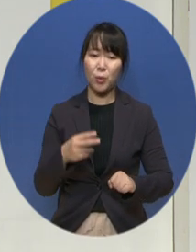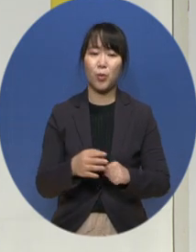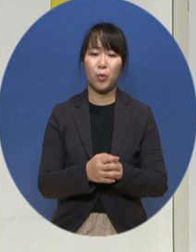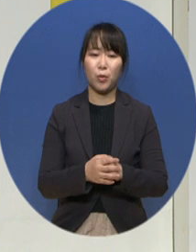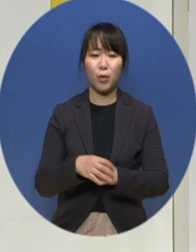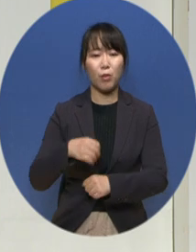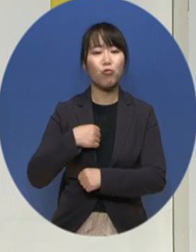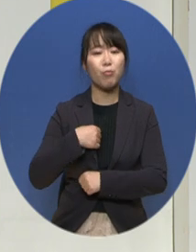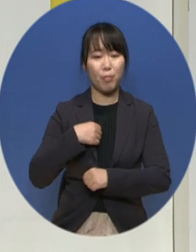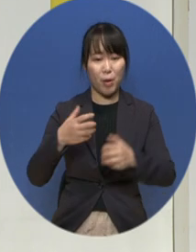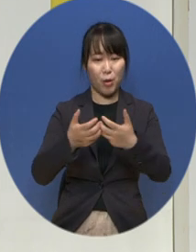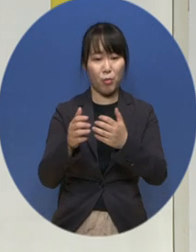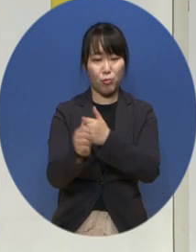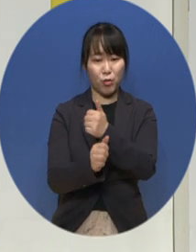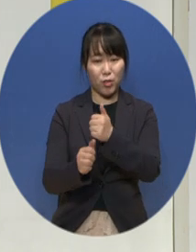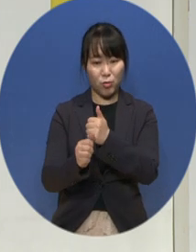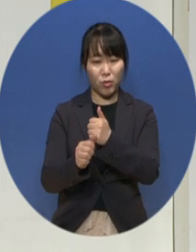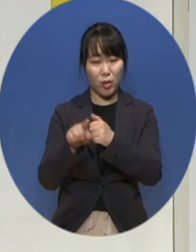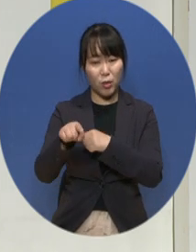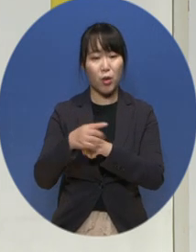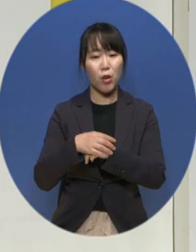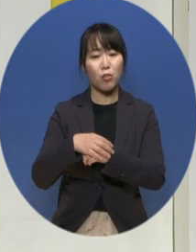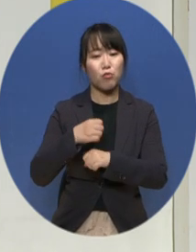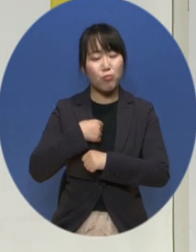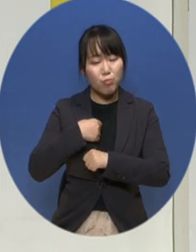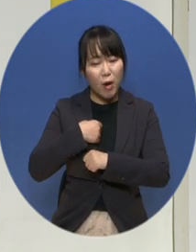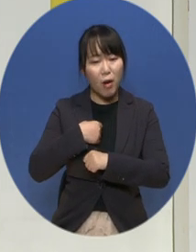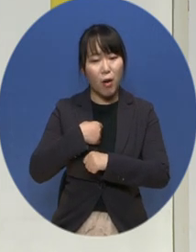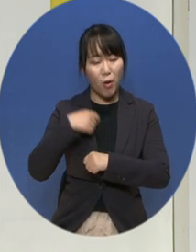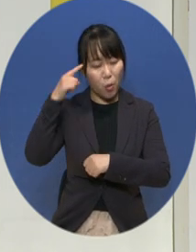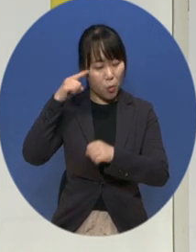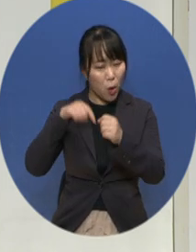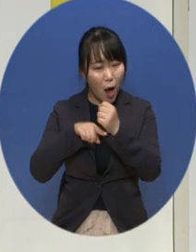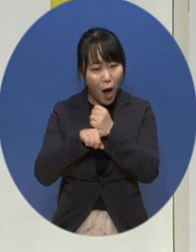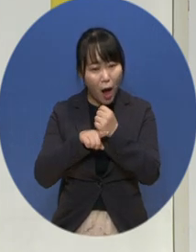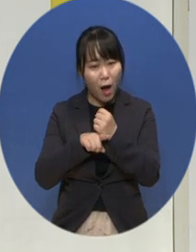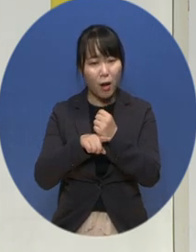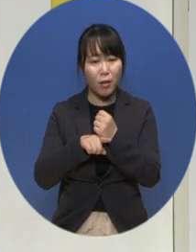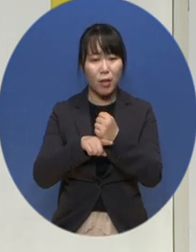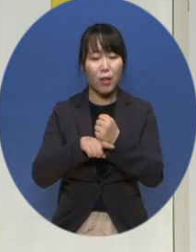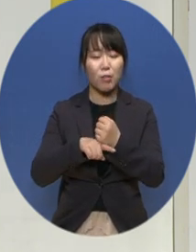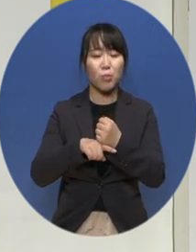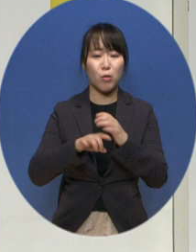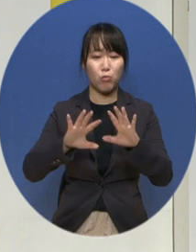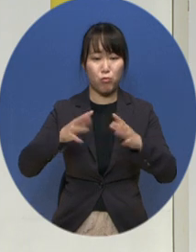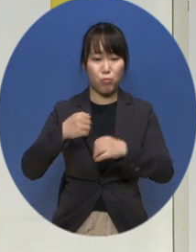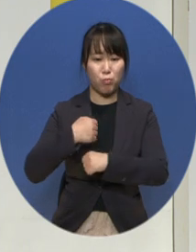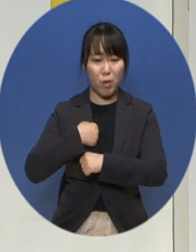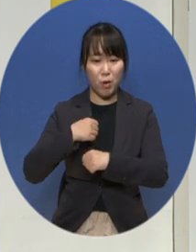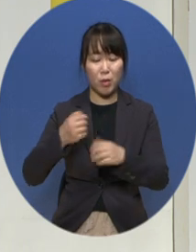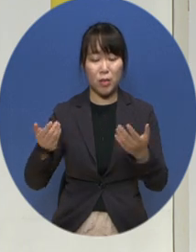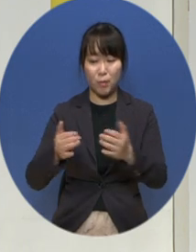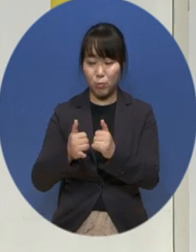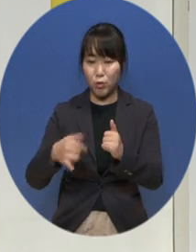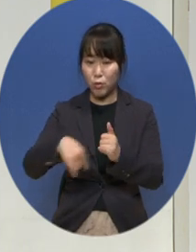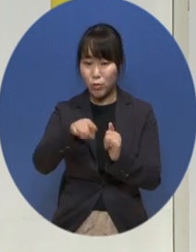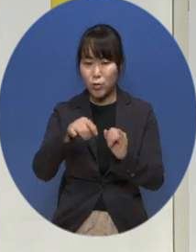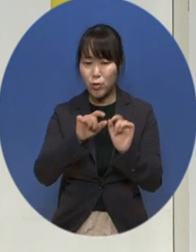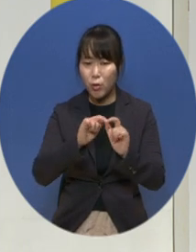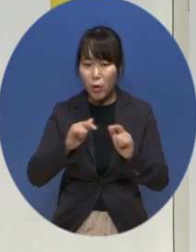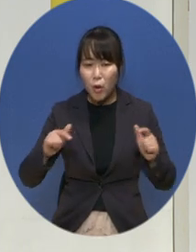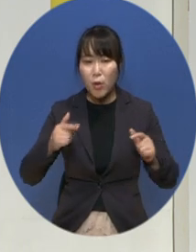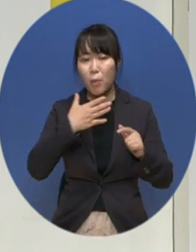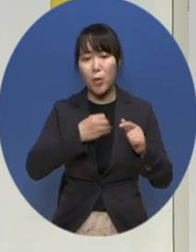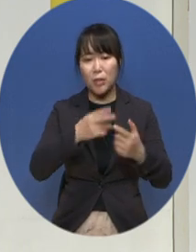빵이 도 가서 빵 화 를 테잎 국방의 좀 사는 분들에 대해서 여러가지 학교